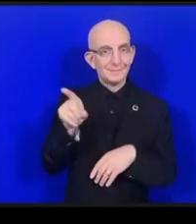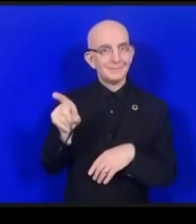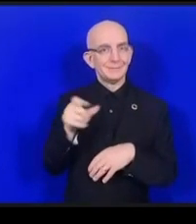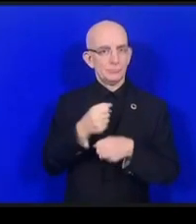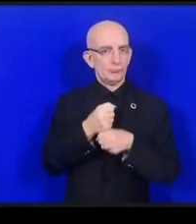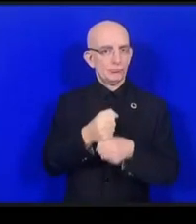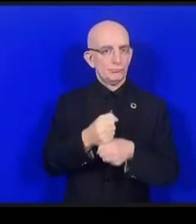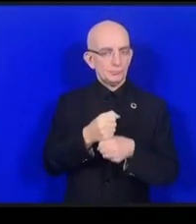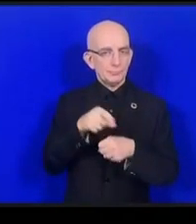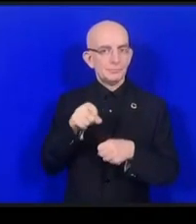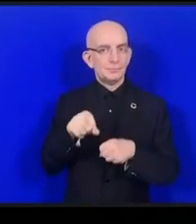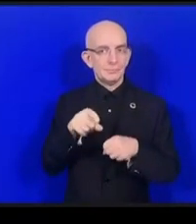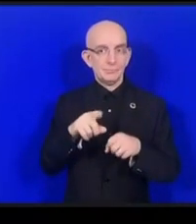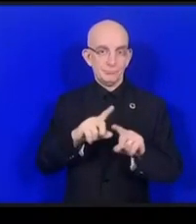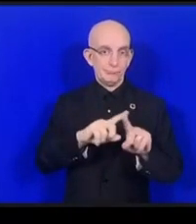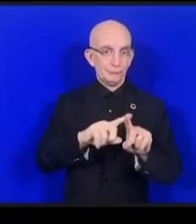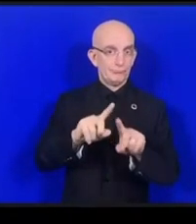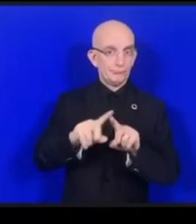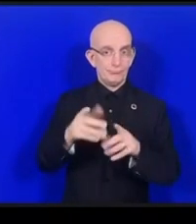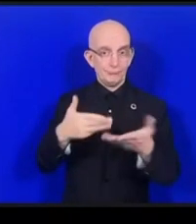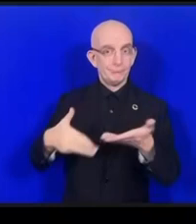доступности и